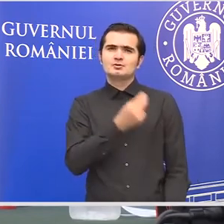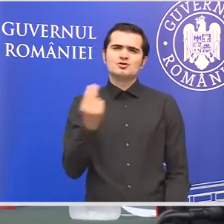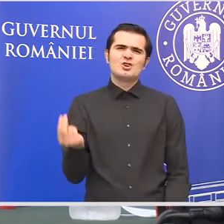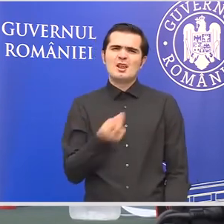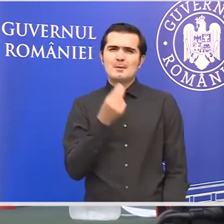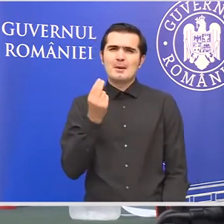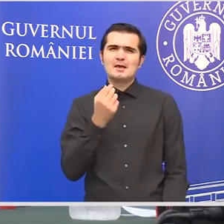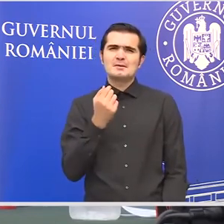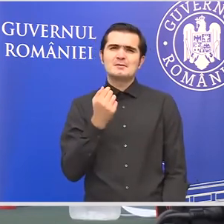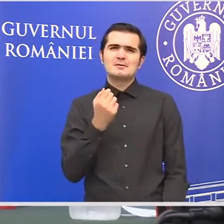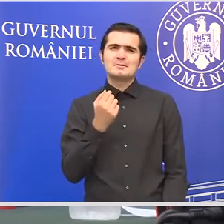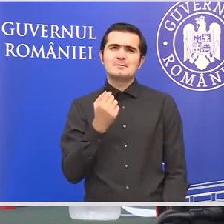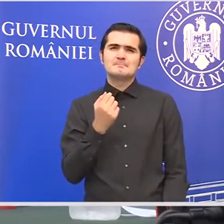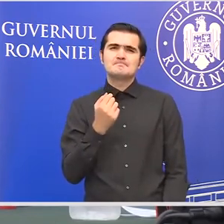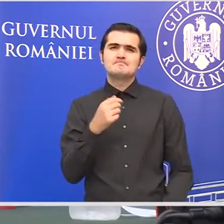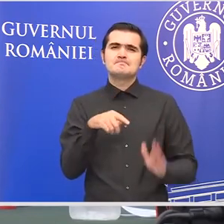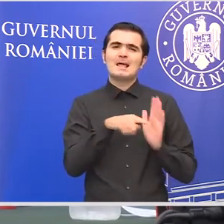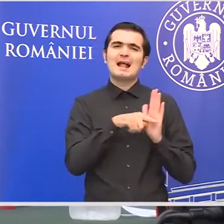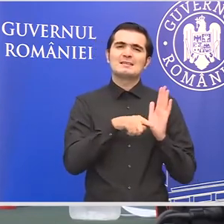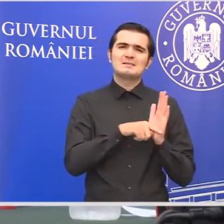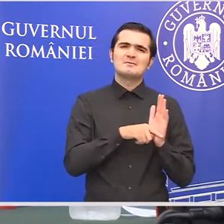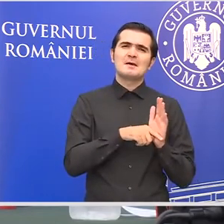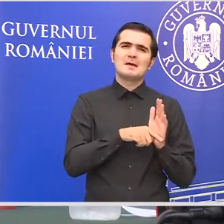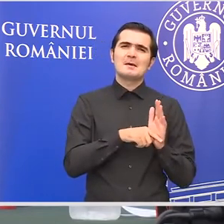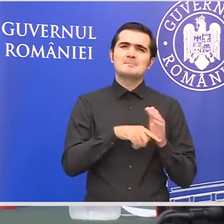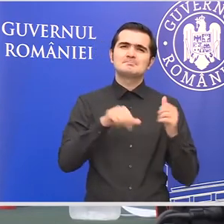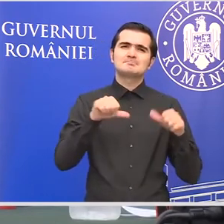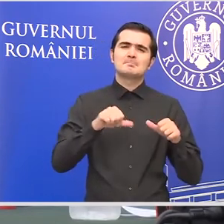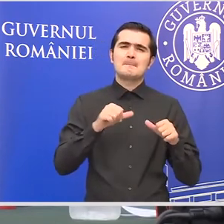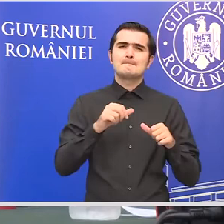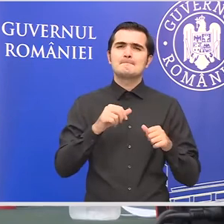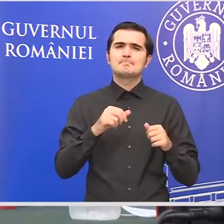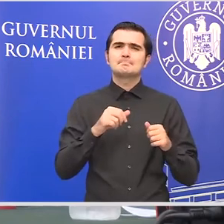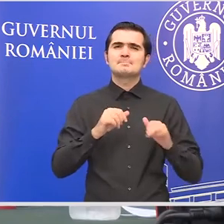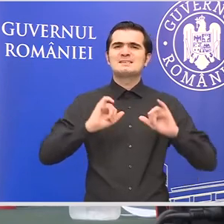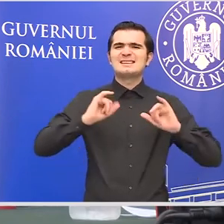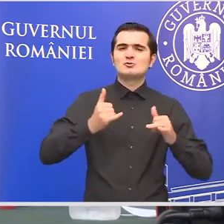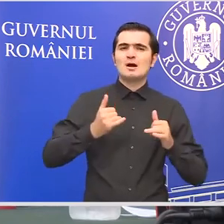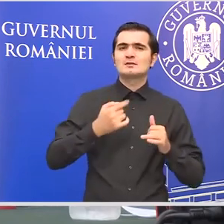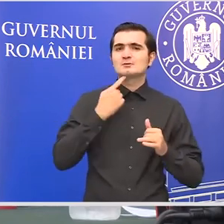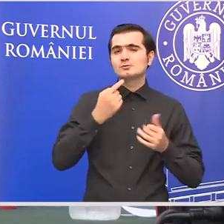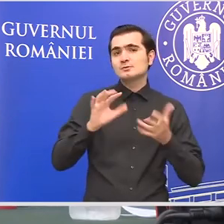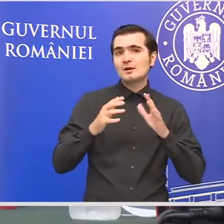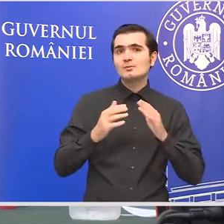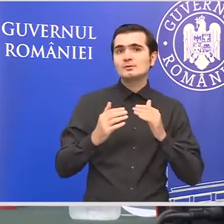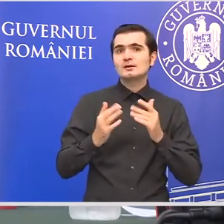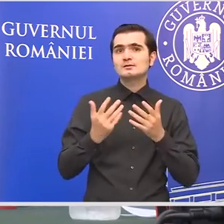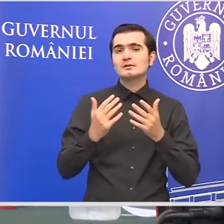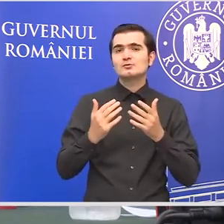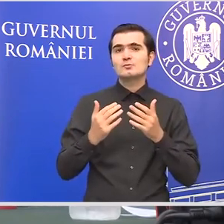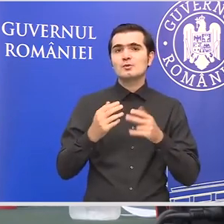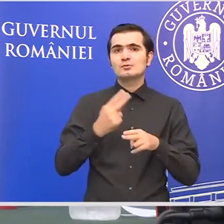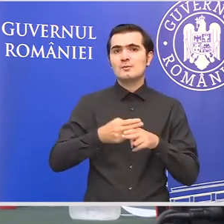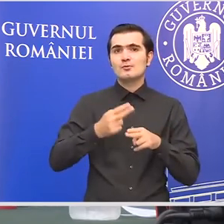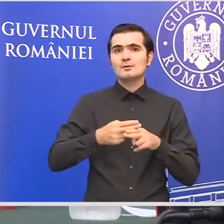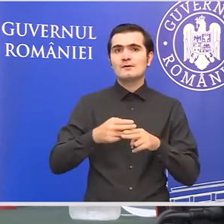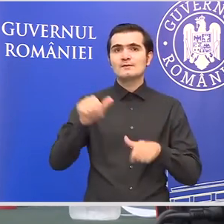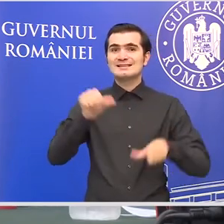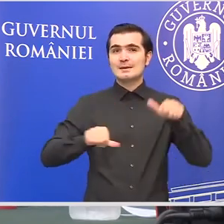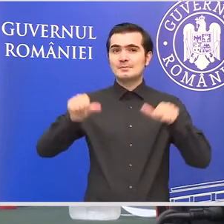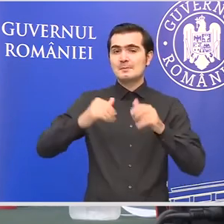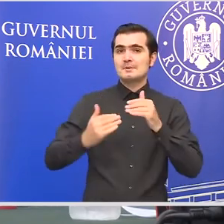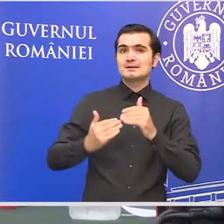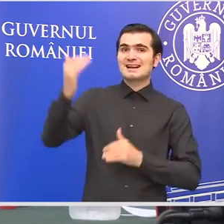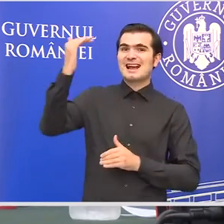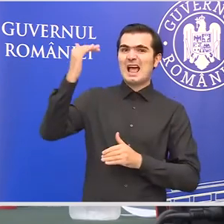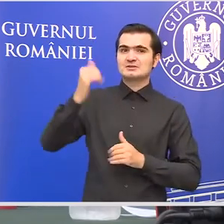pesimiste, practic, arată o posibilă creștere a numărului de cazuri în luna septembrie, unde vom avea o creștere